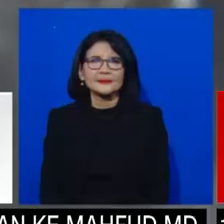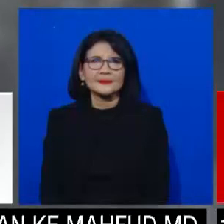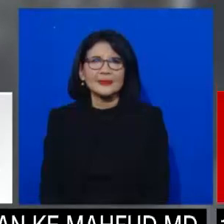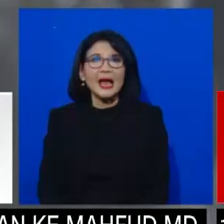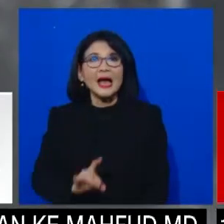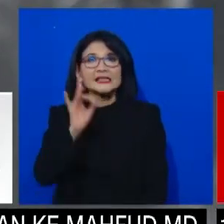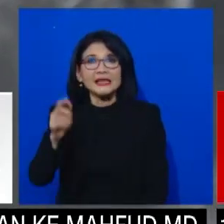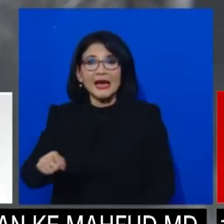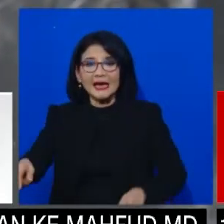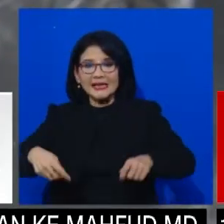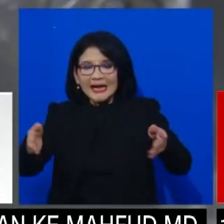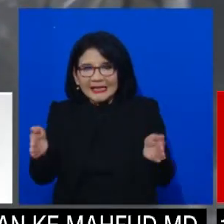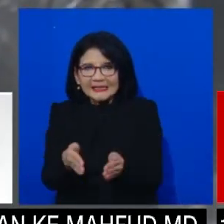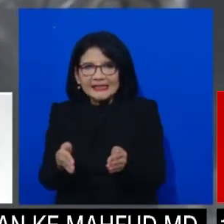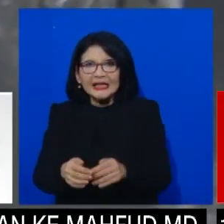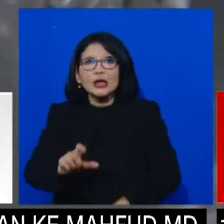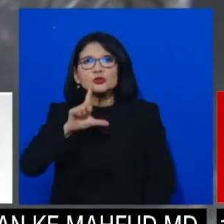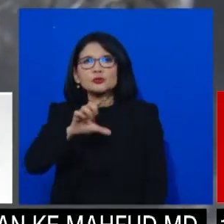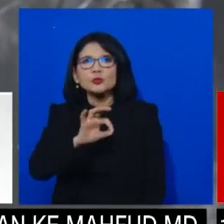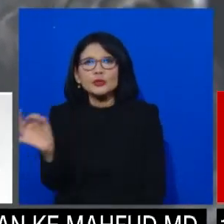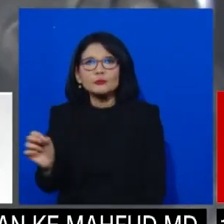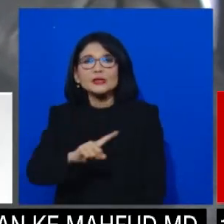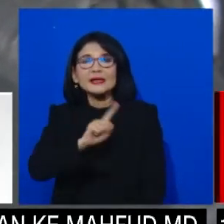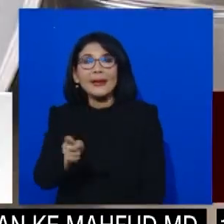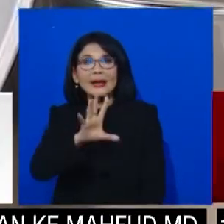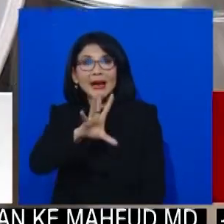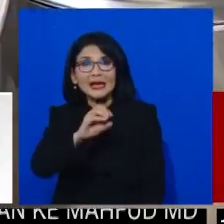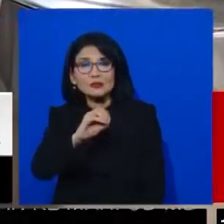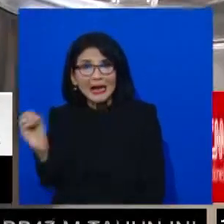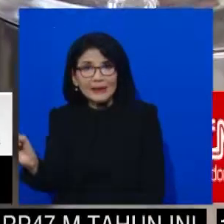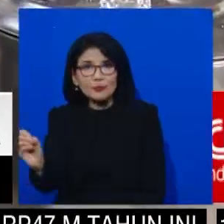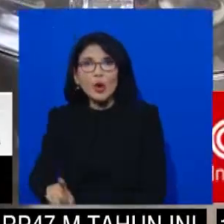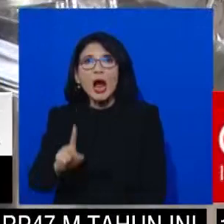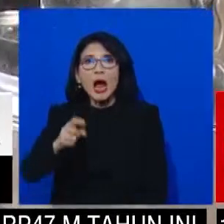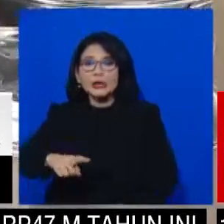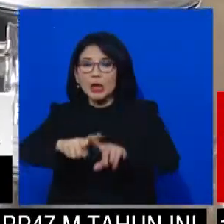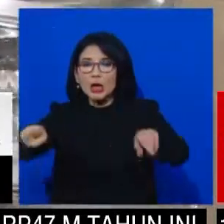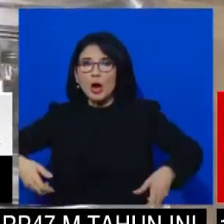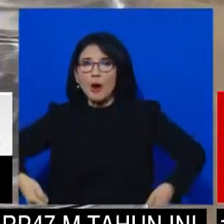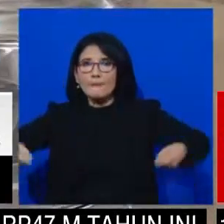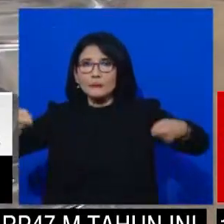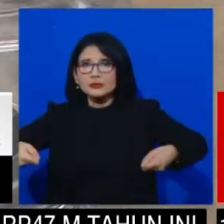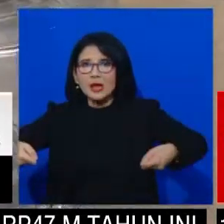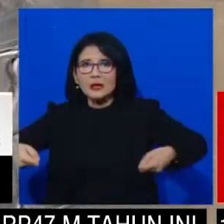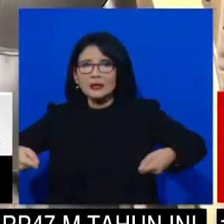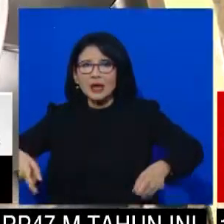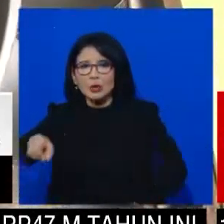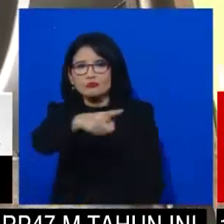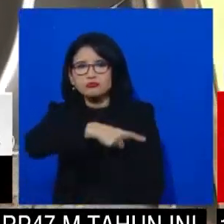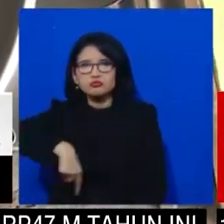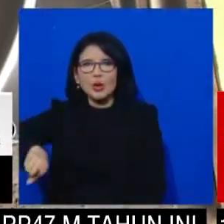Selain wajan berukuran kecil dengan harga Rp70.000 sampai Rp500.000, ada juga wajan jumbo berukuran di atas 1 meter.